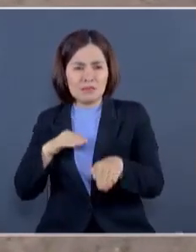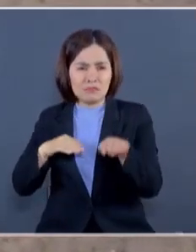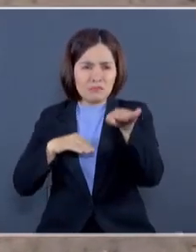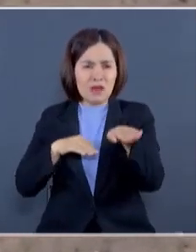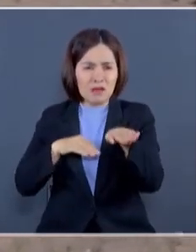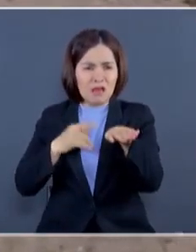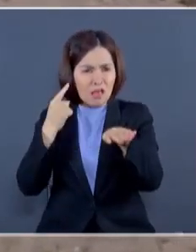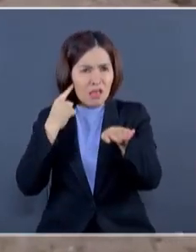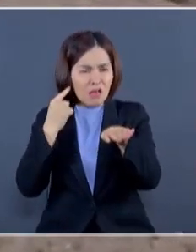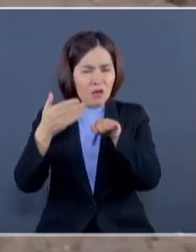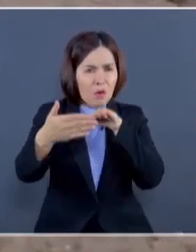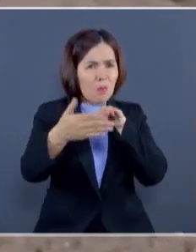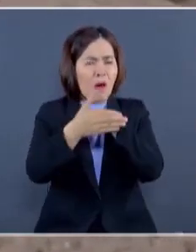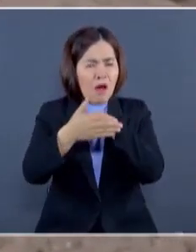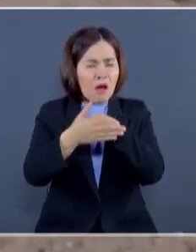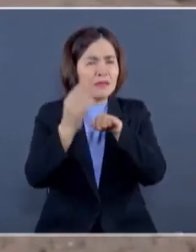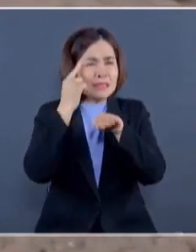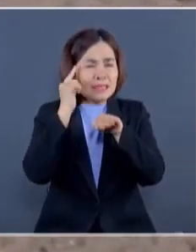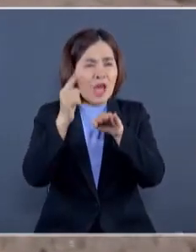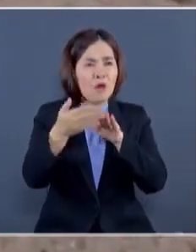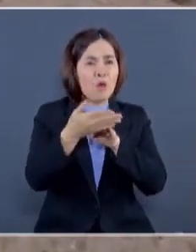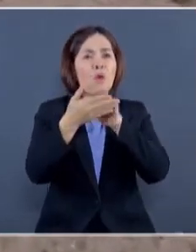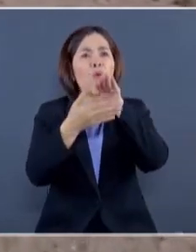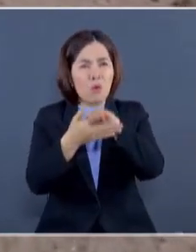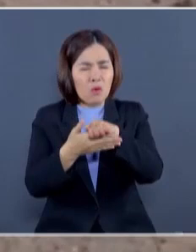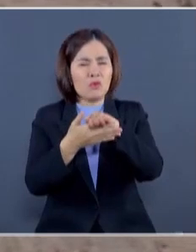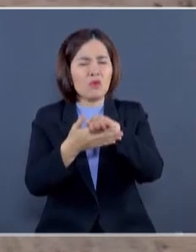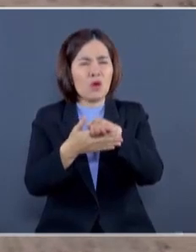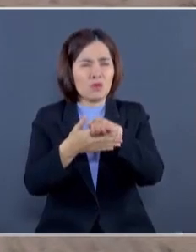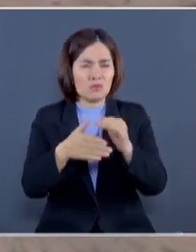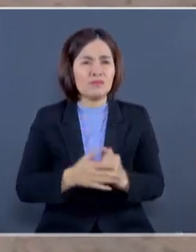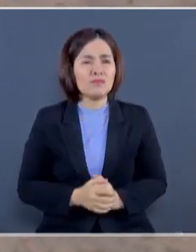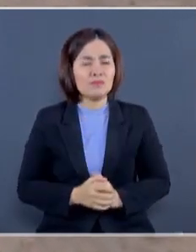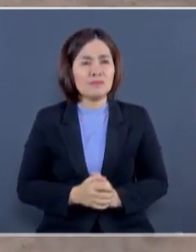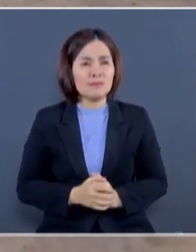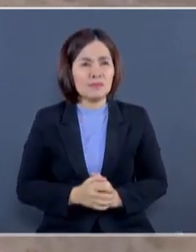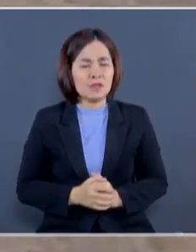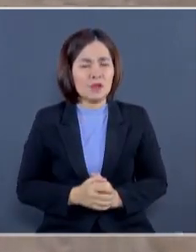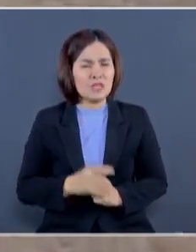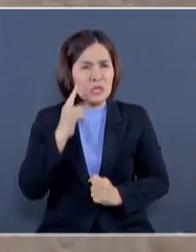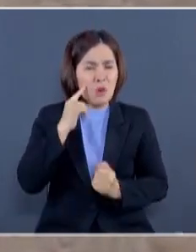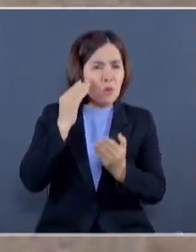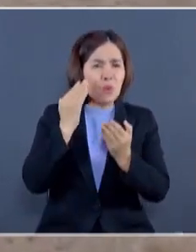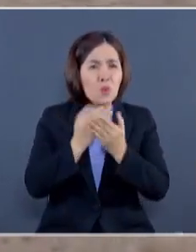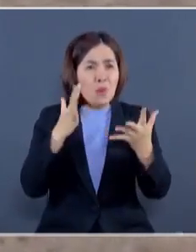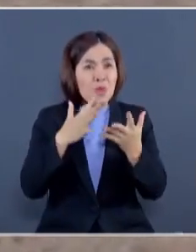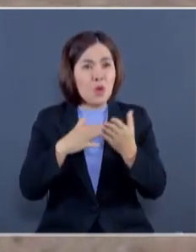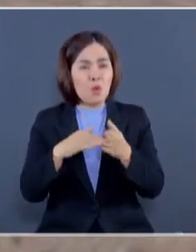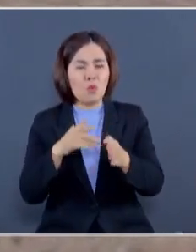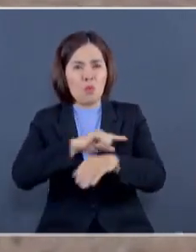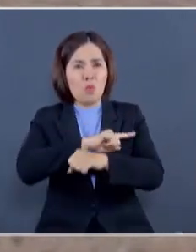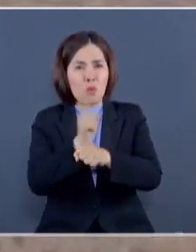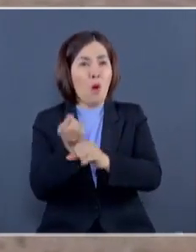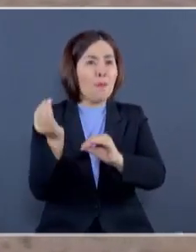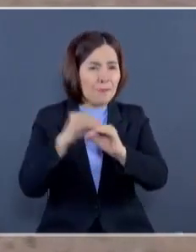เสียงฟั้งแล้วก็คิดว่ารถเขาน่าจะข้ามเกาะมาแล้วก็น่าจะเบรกปรากฏว่าเไม่เหมือนรถมันไม่ได้เบรกค่ะมันก็